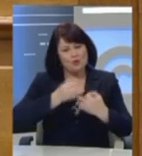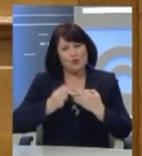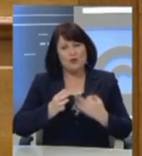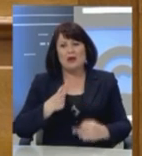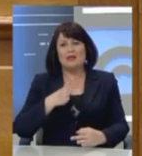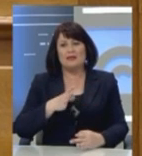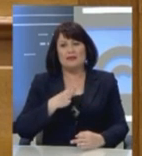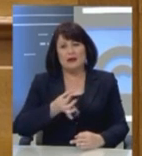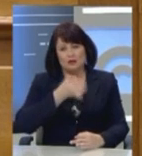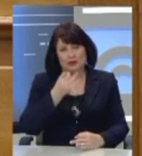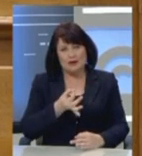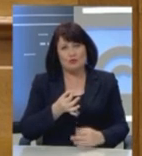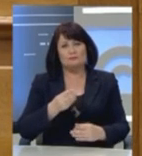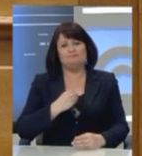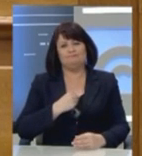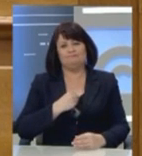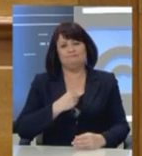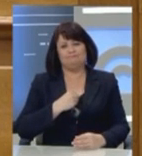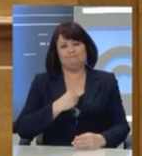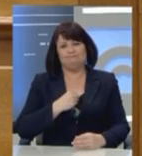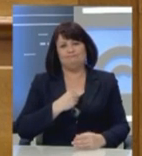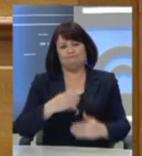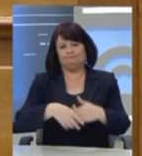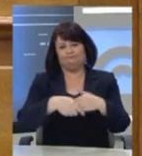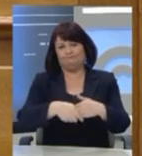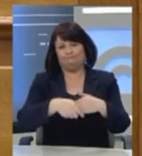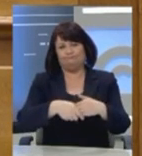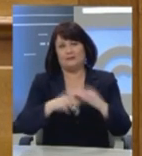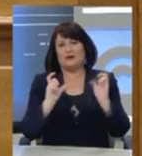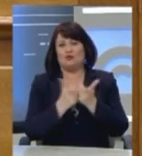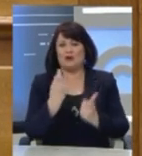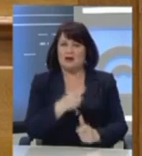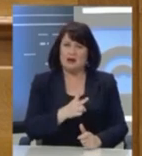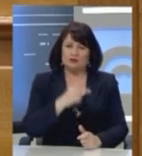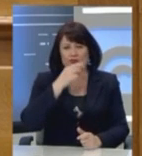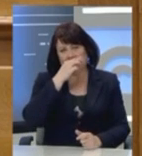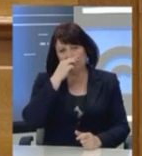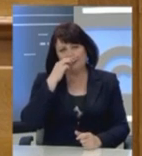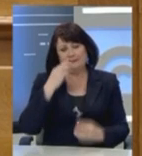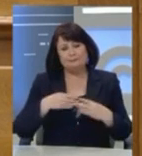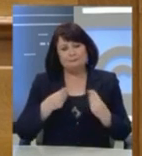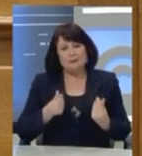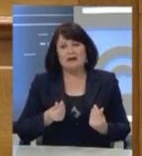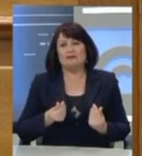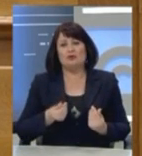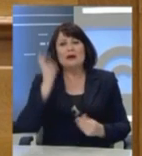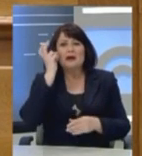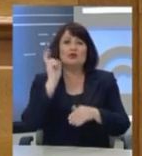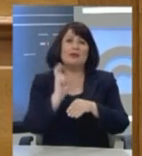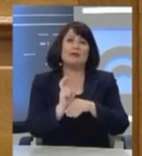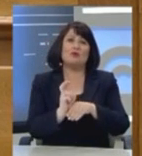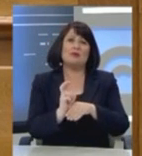ήθελα να συλληπιθώ για άλλη μια φορά τους οικείους του και να ευχηθώ να θυμόμαστε τον